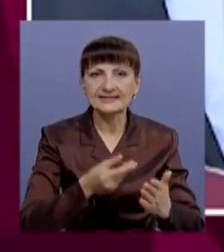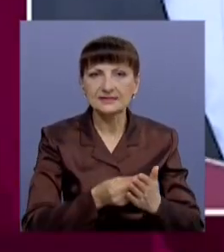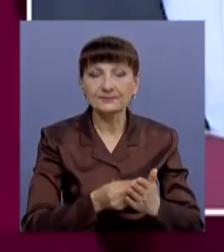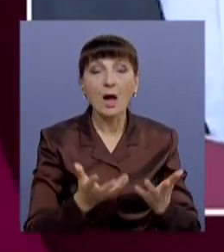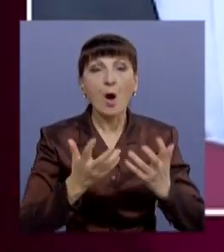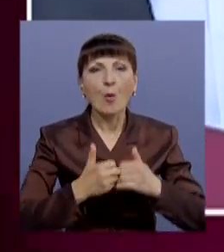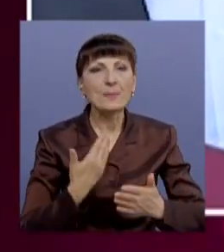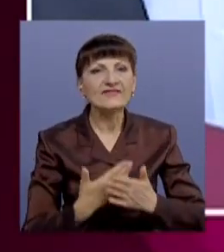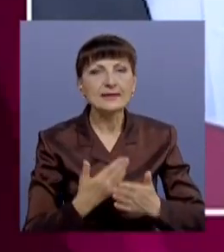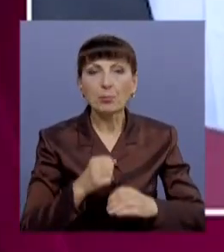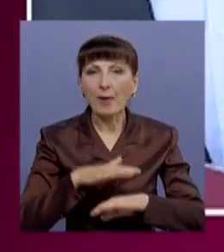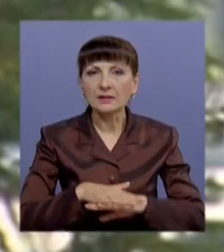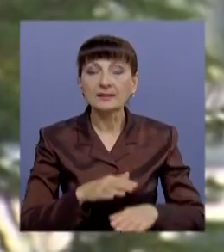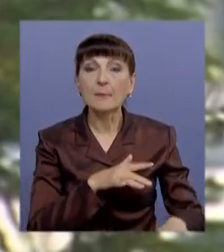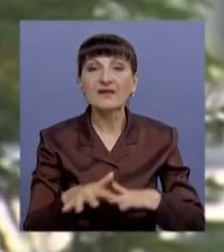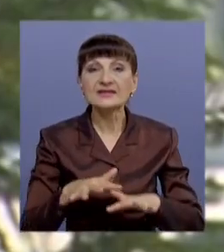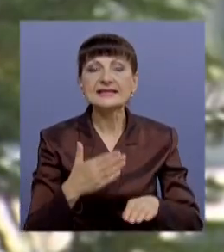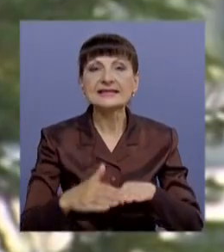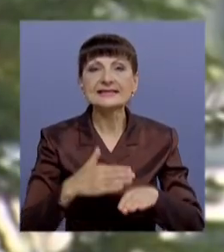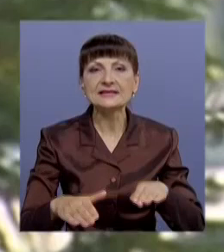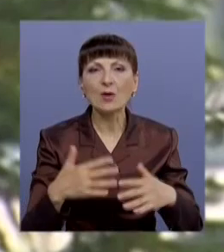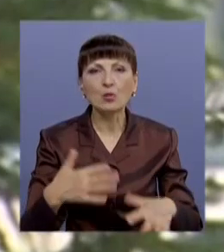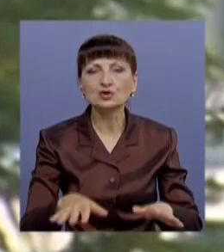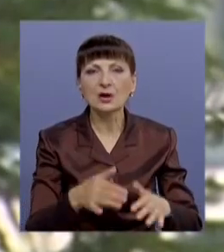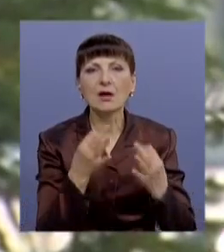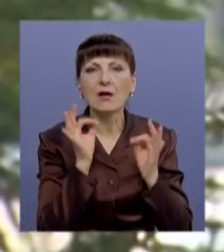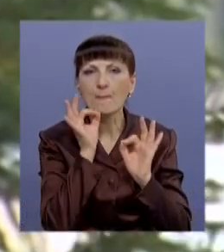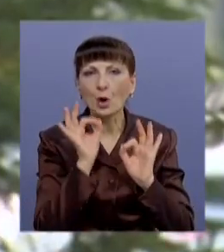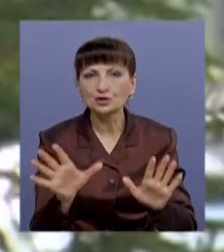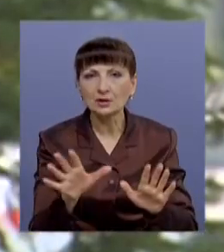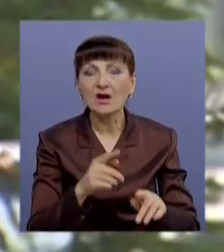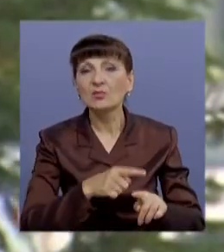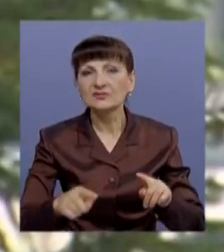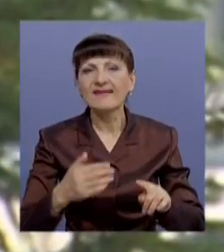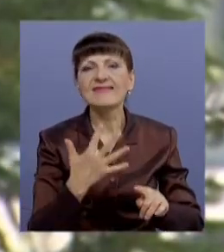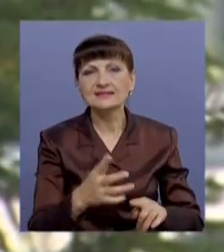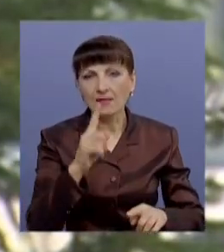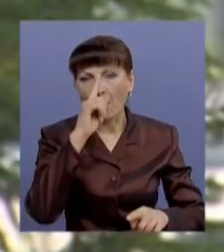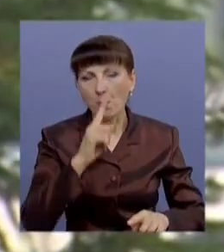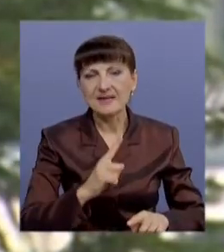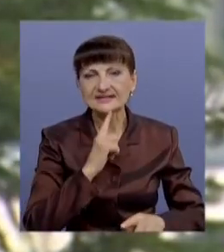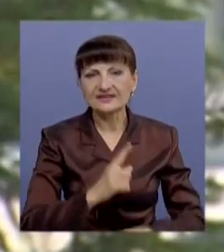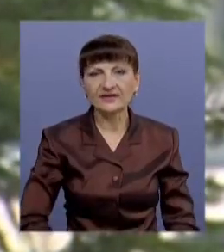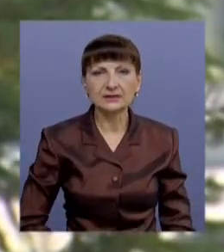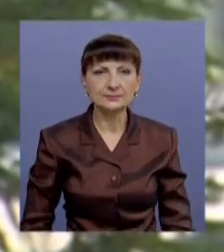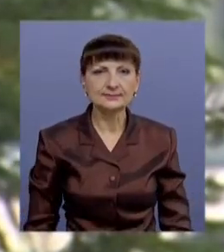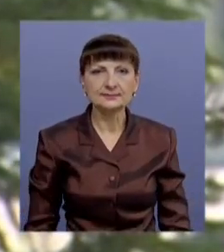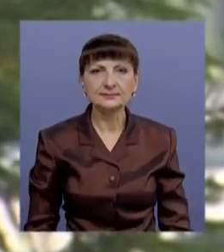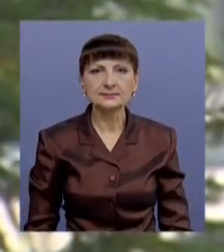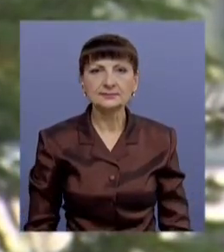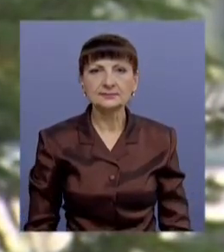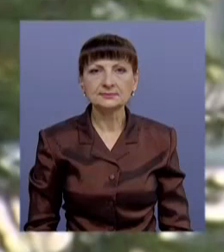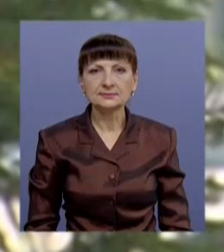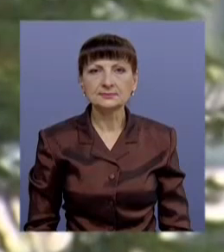предварительным подсчетам банкиров на проведение кредитной амнистии уйдет несколько месяцев. Ильза Такчурин, Улан Усигенов,